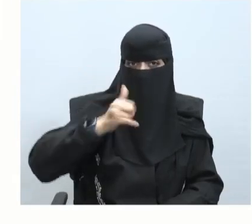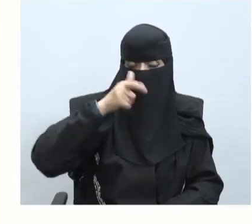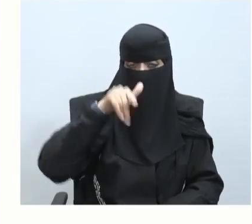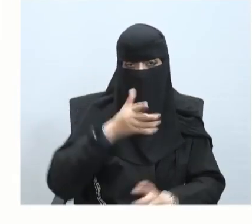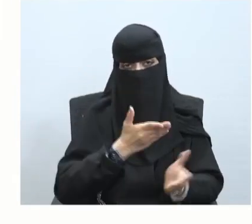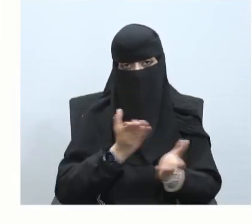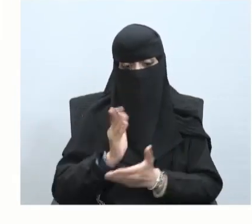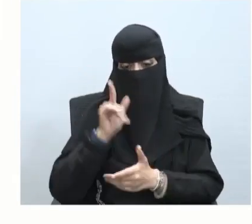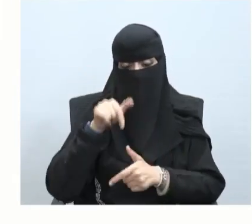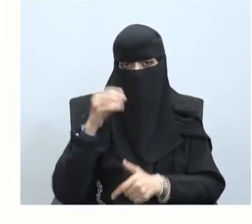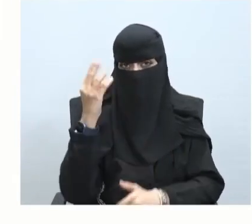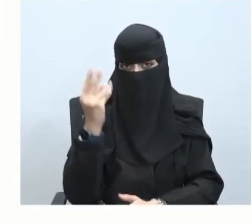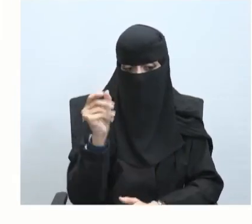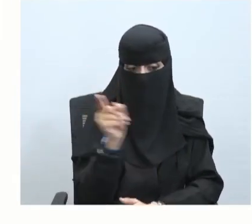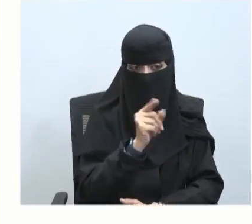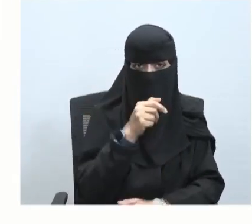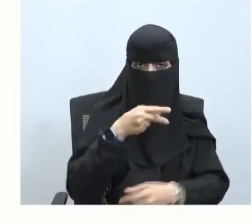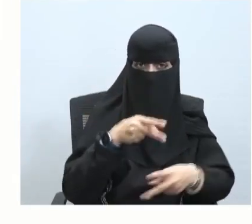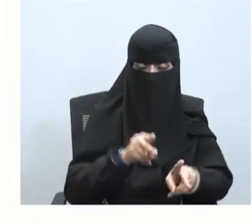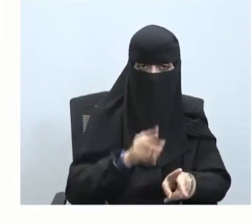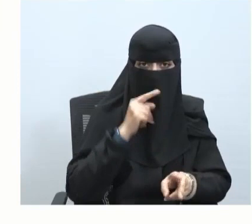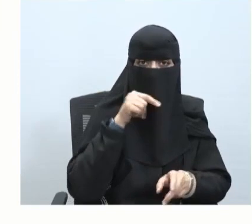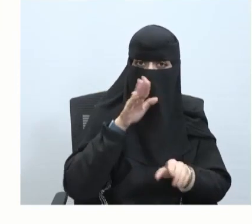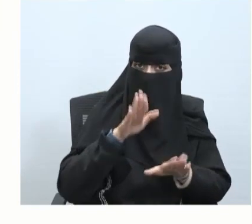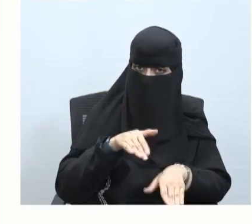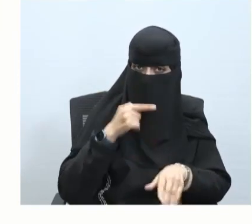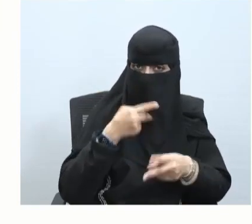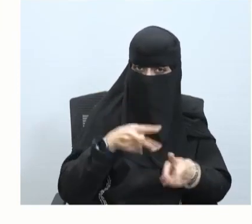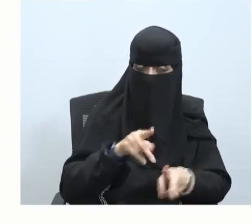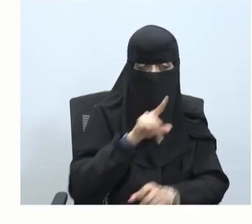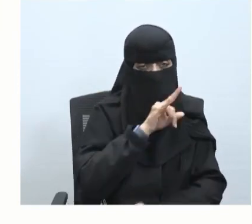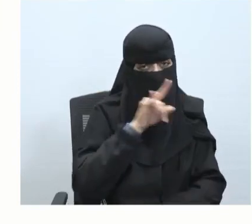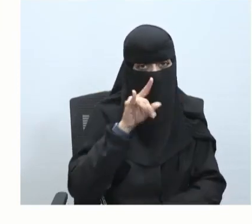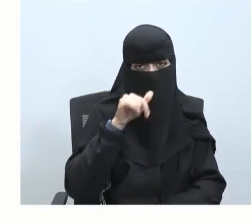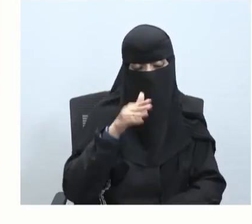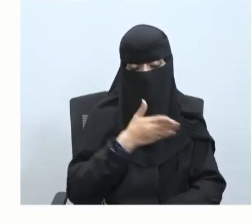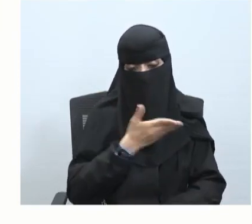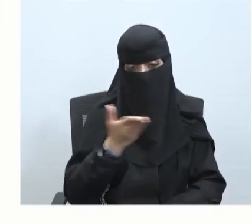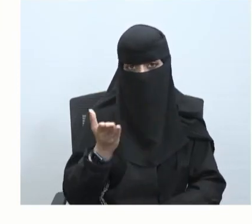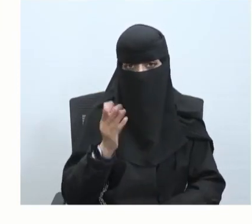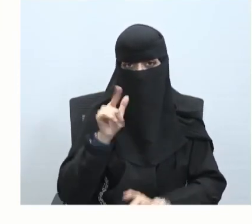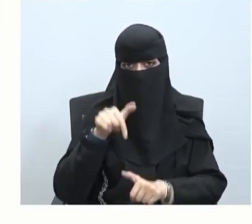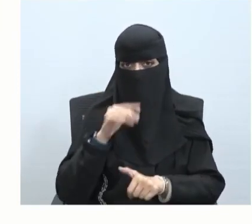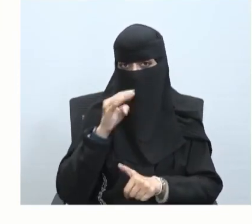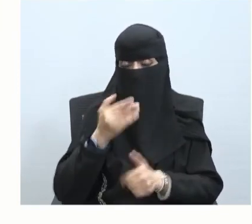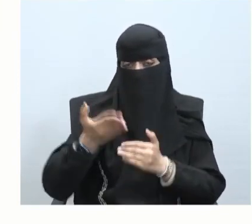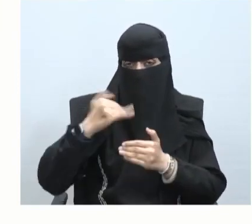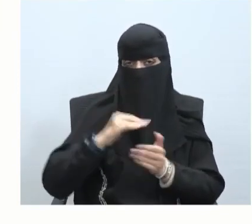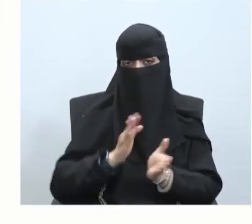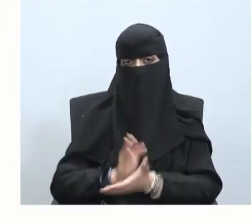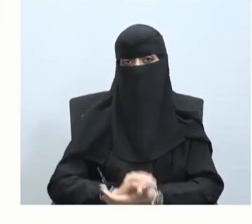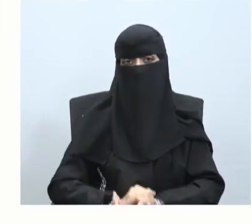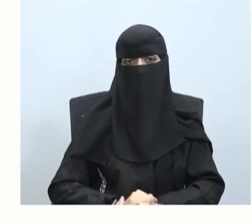تفضلوا يا ابطال عدوا هذه النقود واكتبوا هل تكفي هذه النقود لشراء هذه السله ام